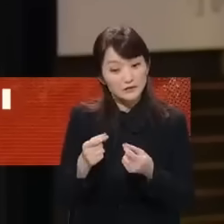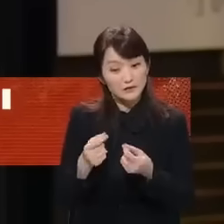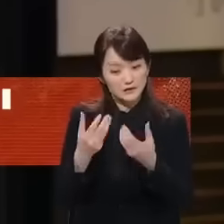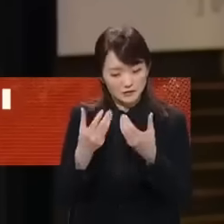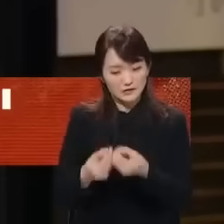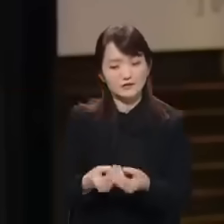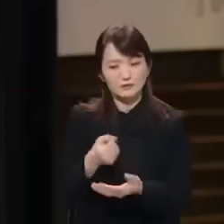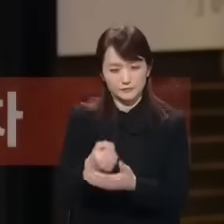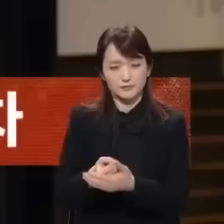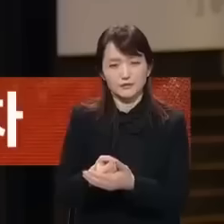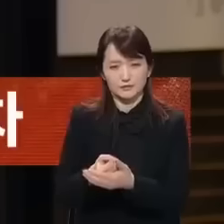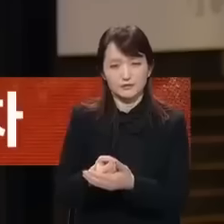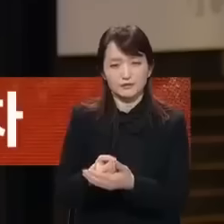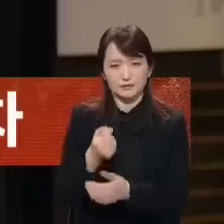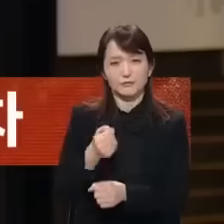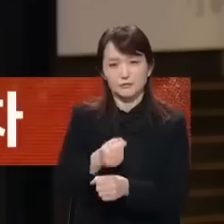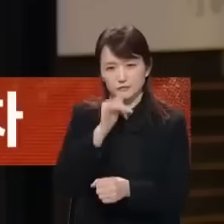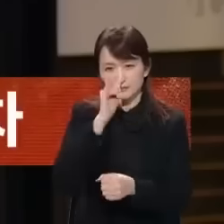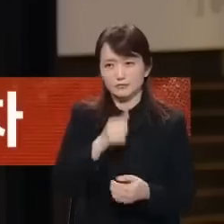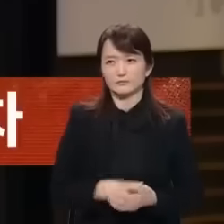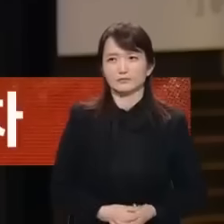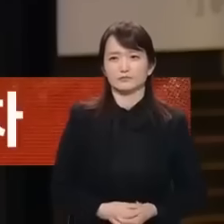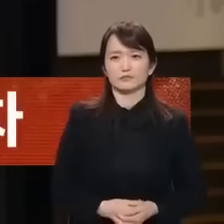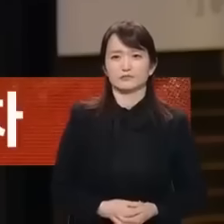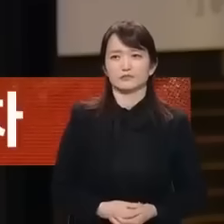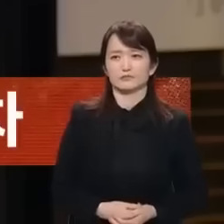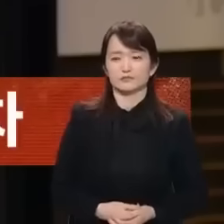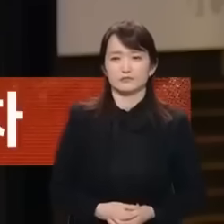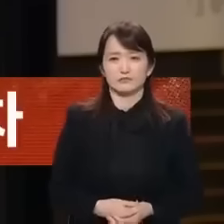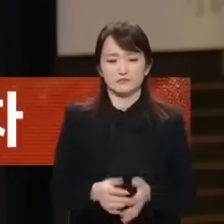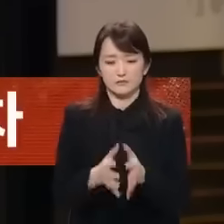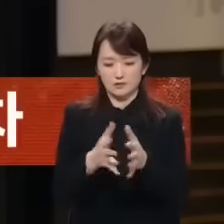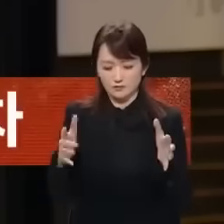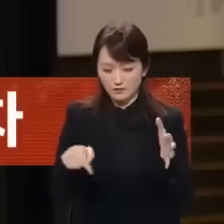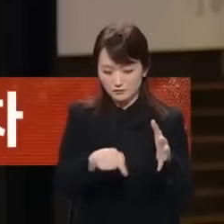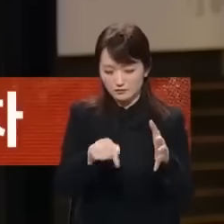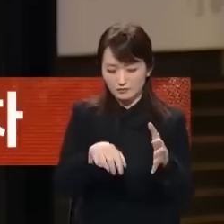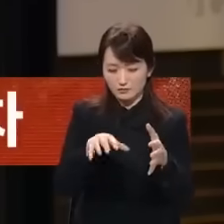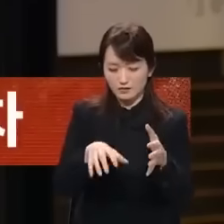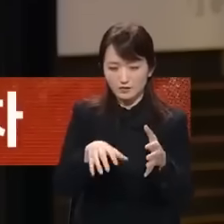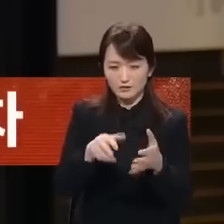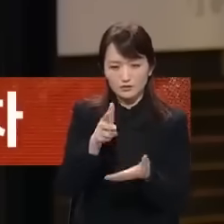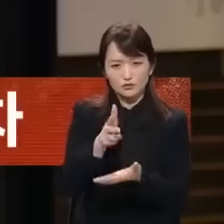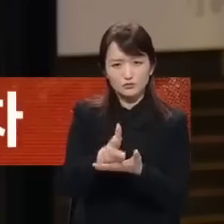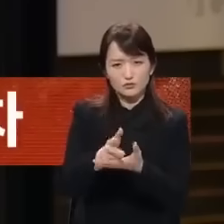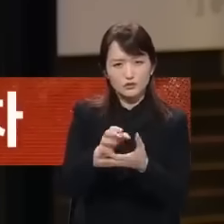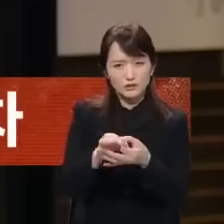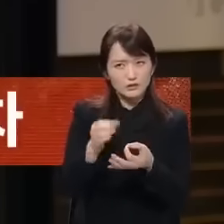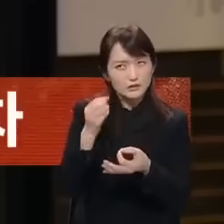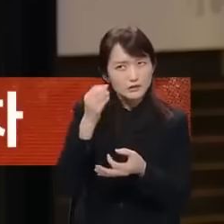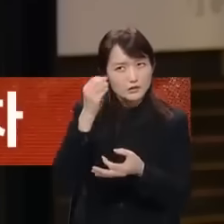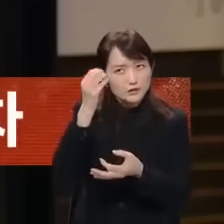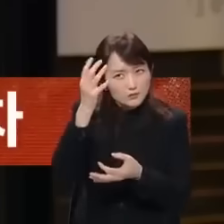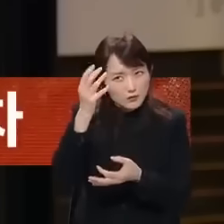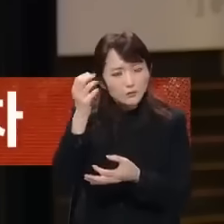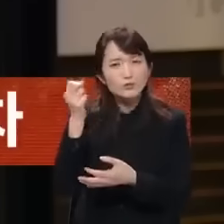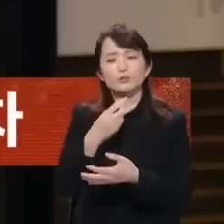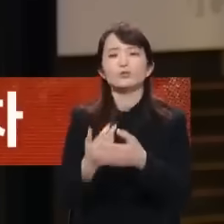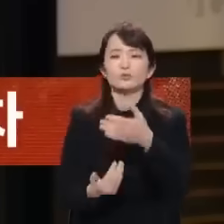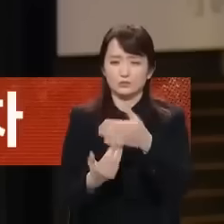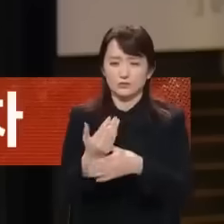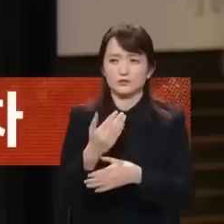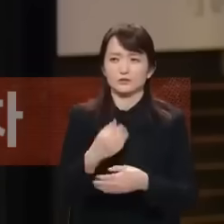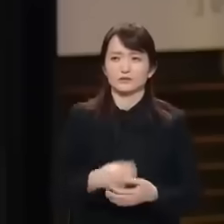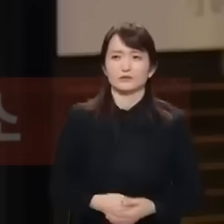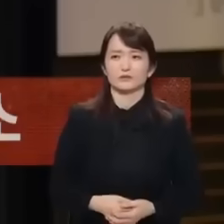교수님도 말씀을 주셨지만 자 가혹 이렇게 잊을만하면 아파트에서 이런 식으로 행패한 행패를 부리는 사람들 얘기가 뉴스에 올라오지 않습니까? 예.